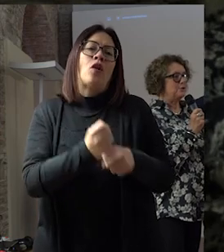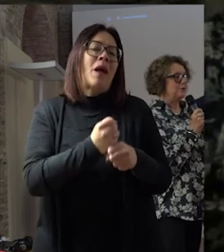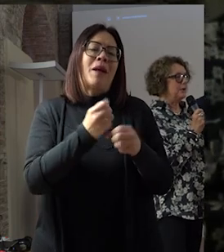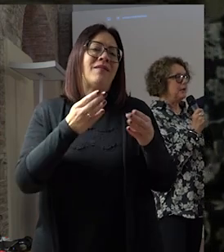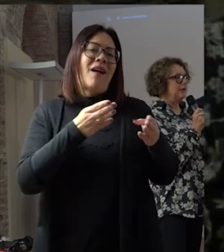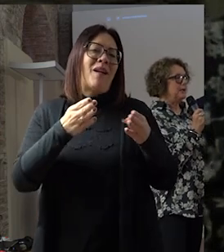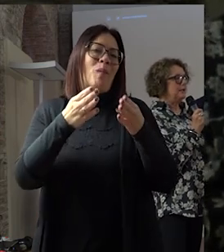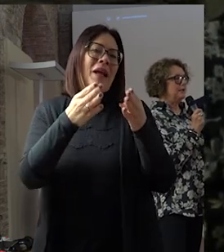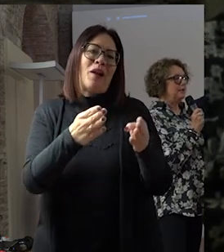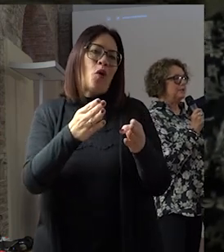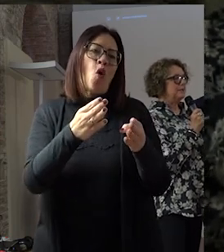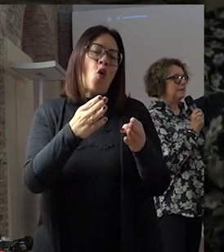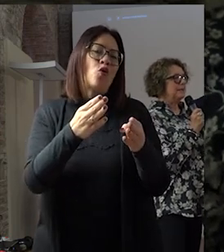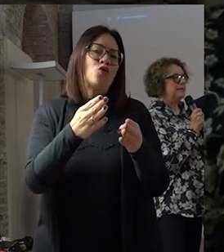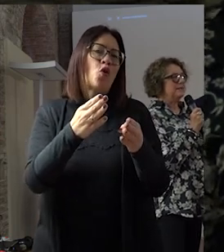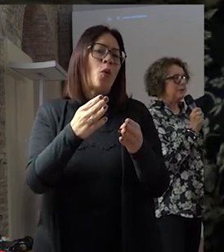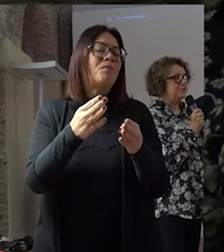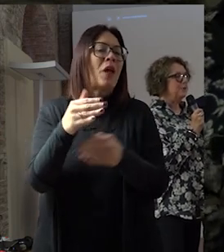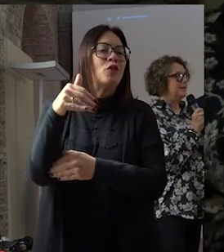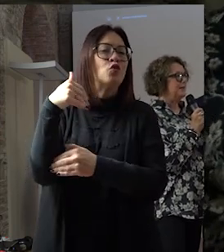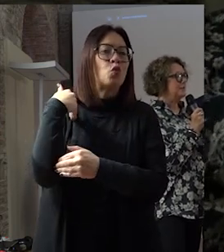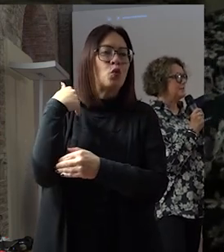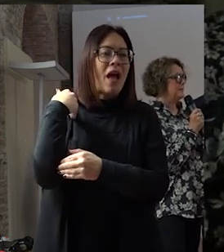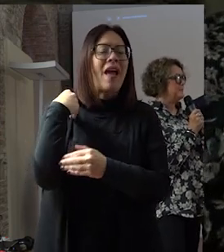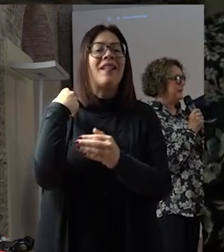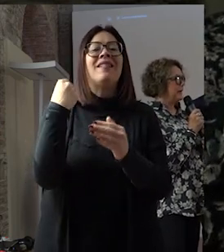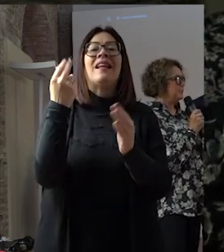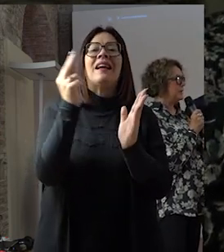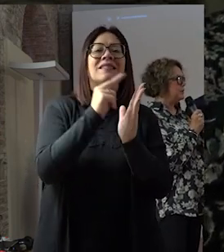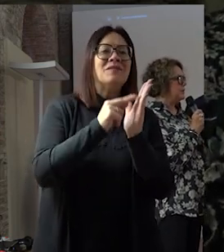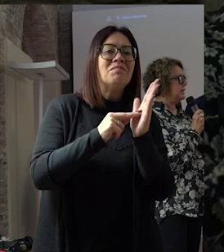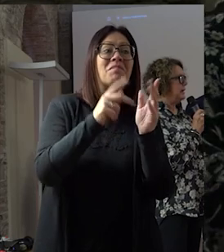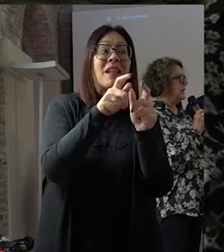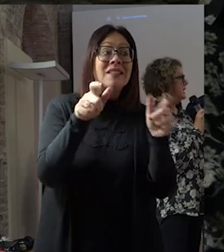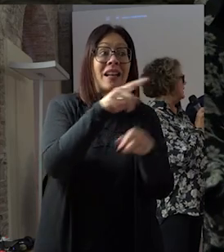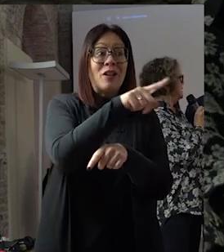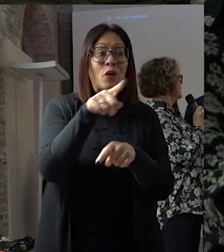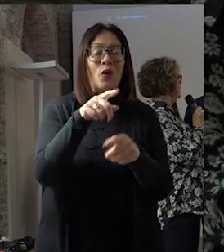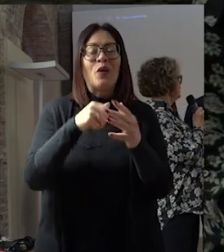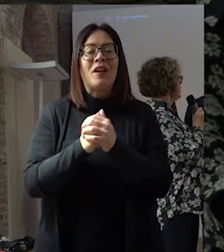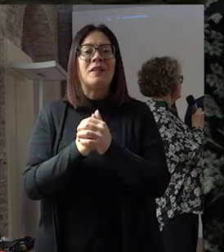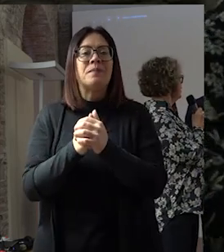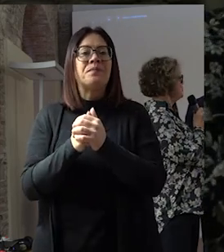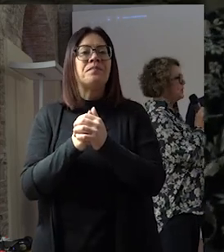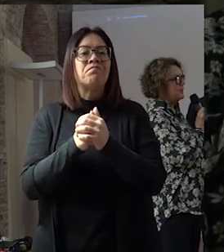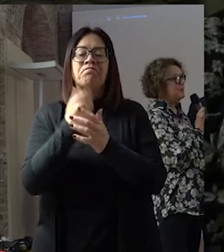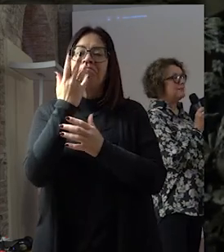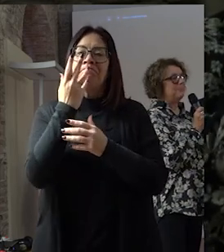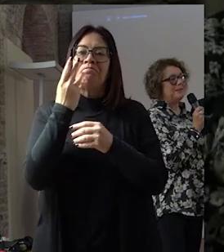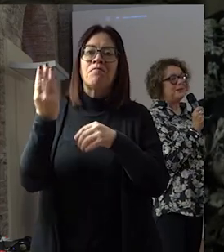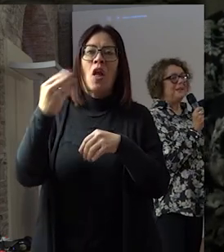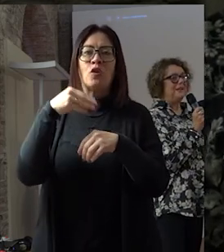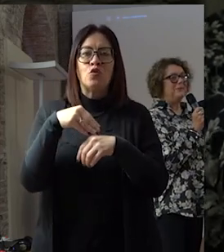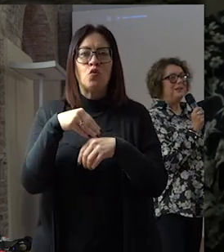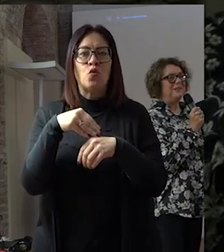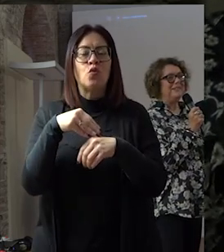percorso dei nostri autori, delle nostre autrici. E non so se vuoi aggiungere qualcosa, penso che